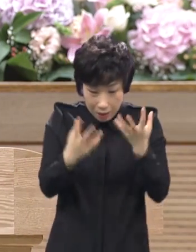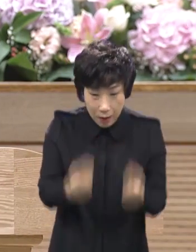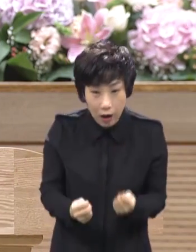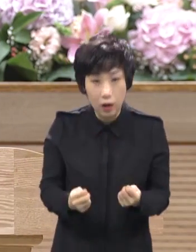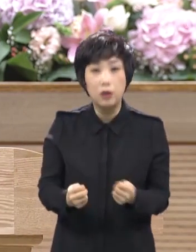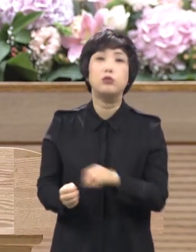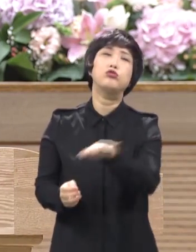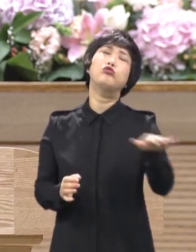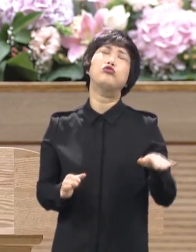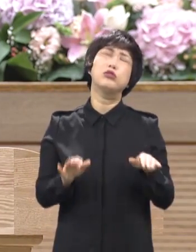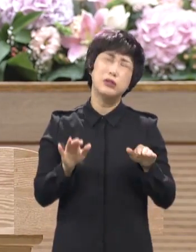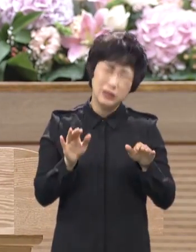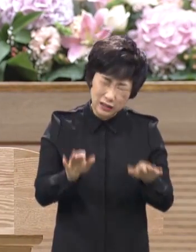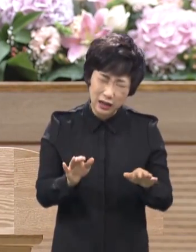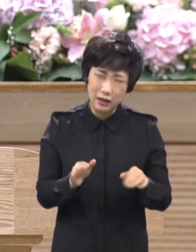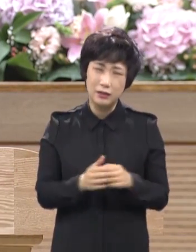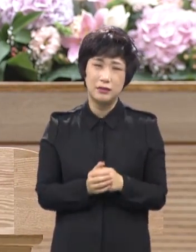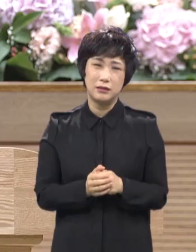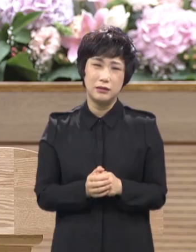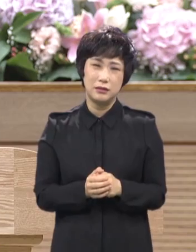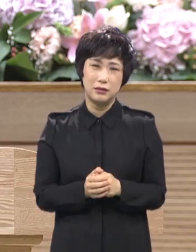우리는 절대로